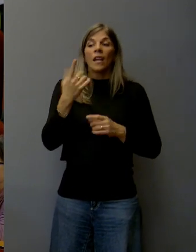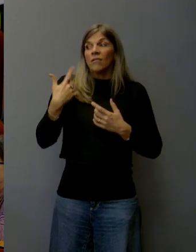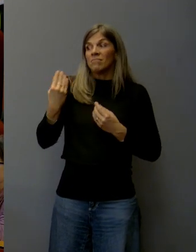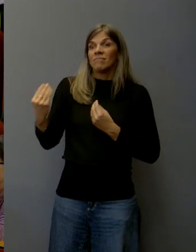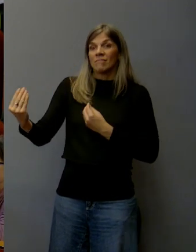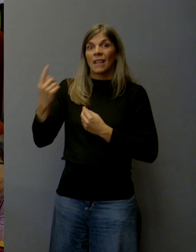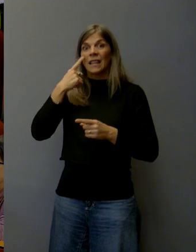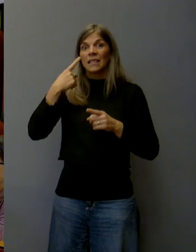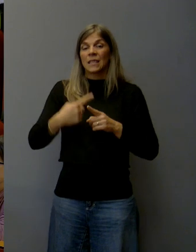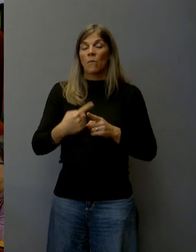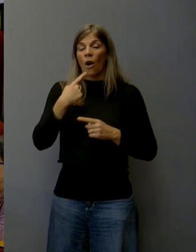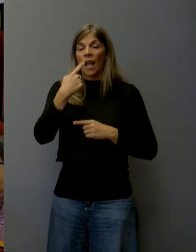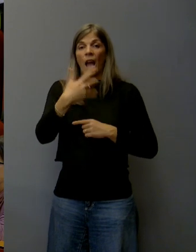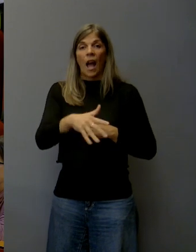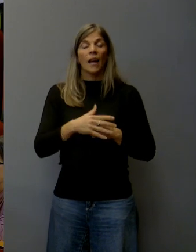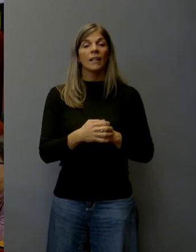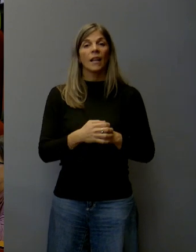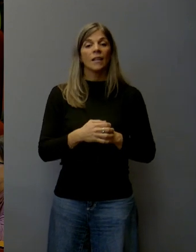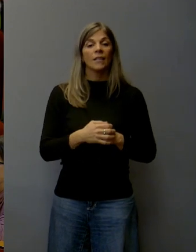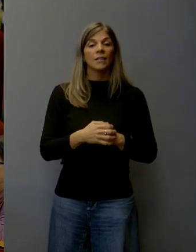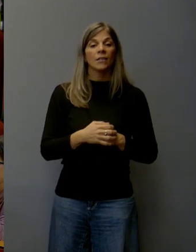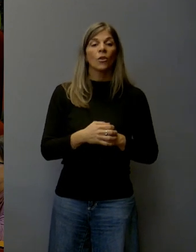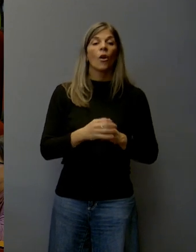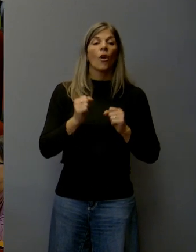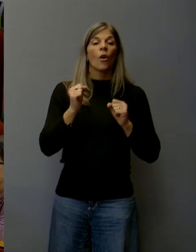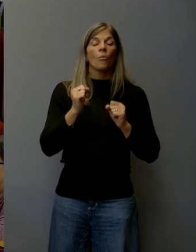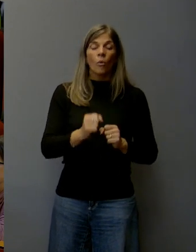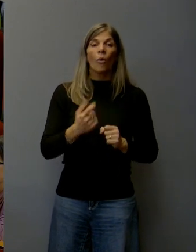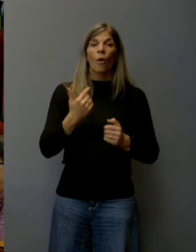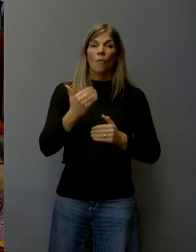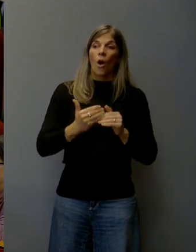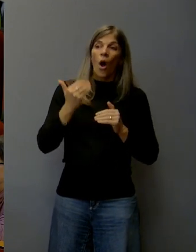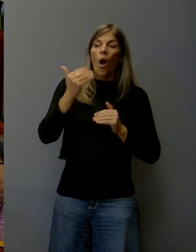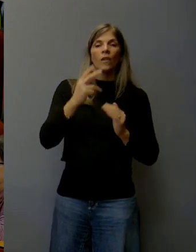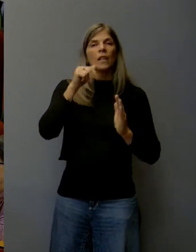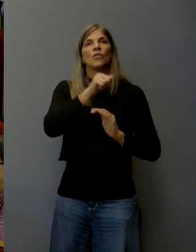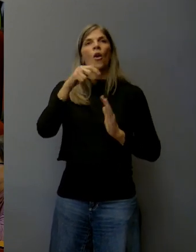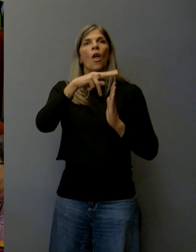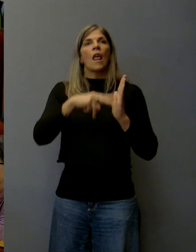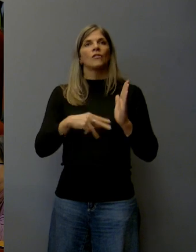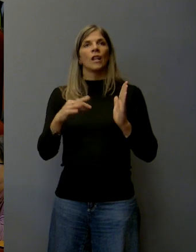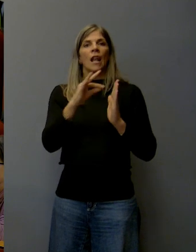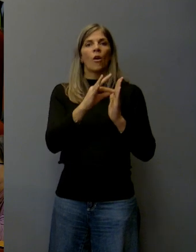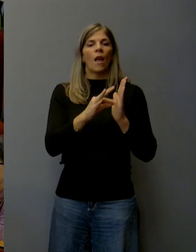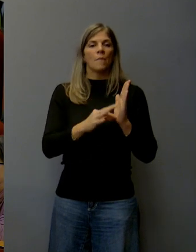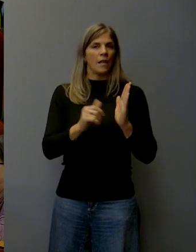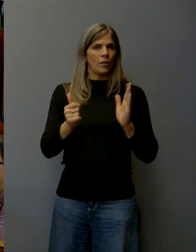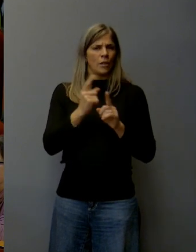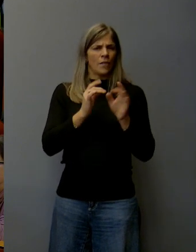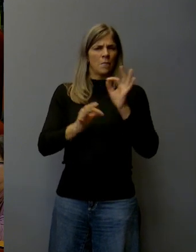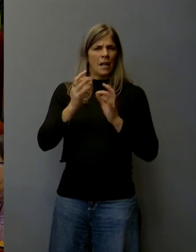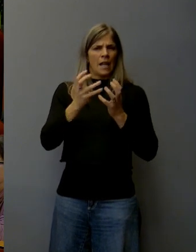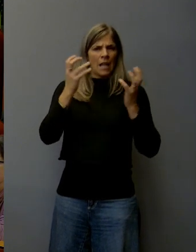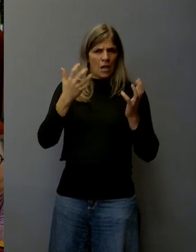colleghi che andasse come dire un pochino oltre alla lettura del regolamento del consiglio comunale perché quello